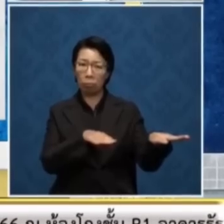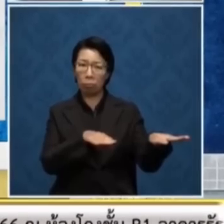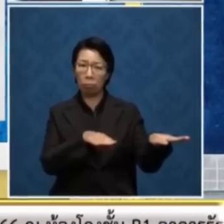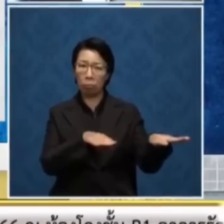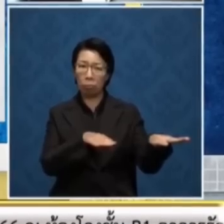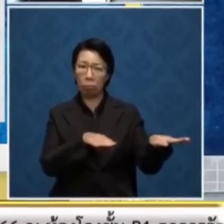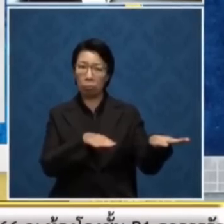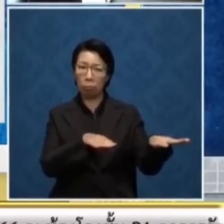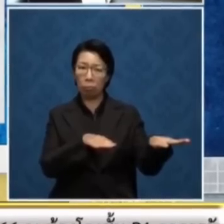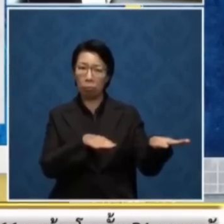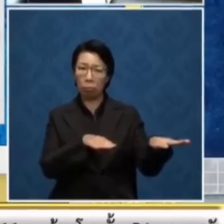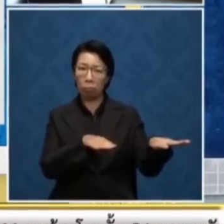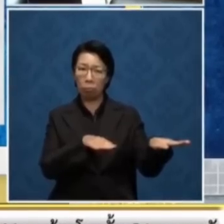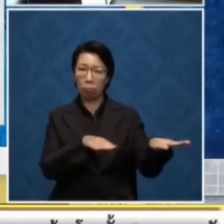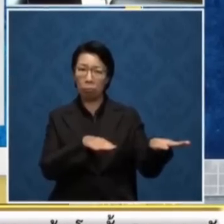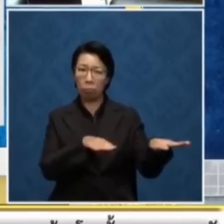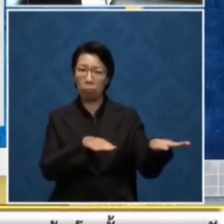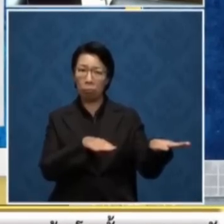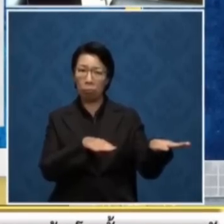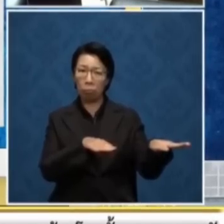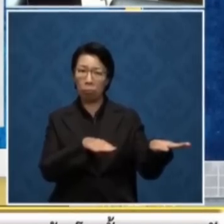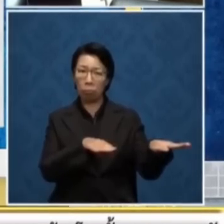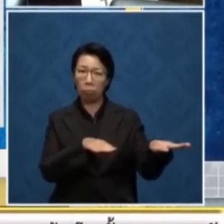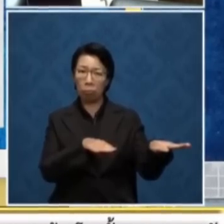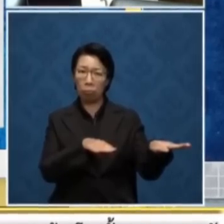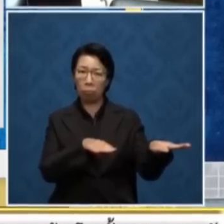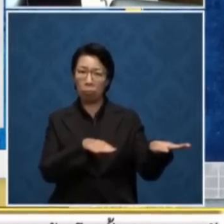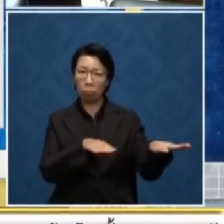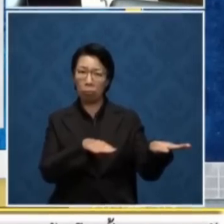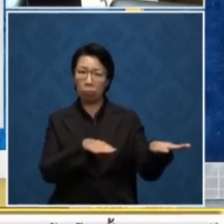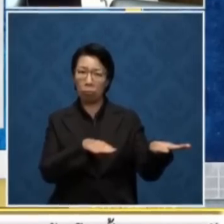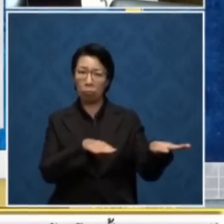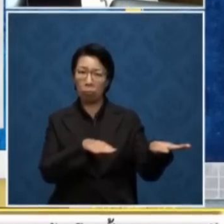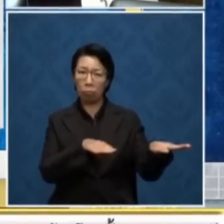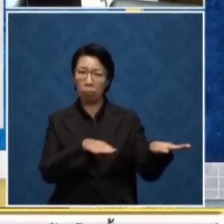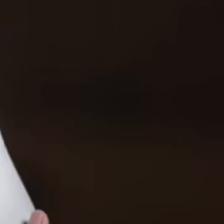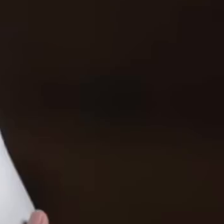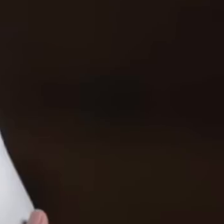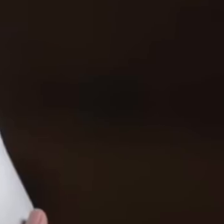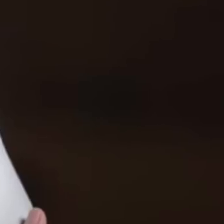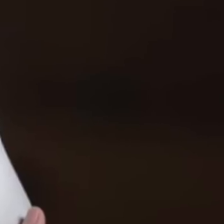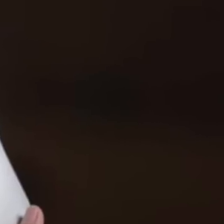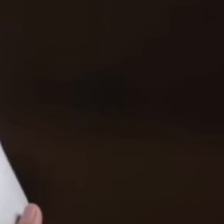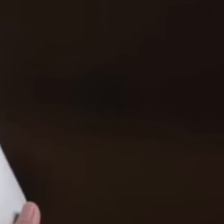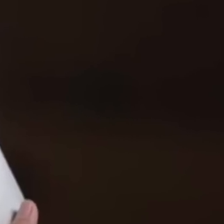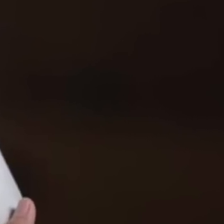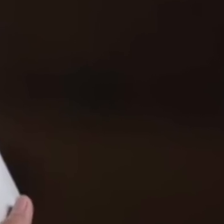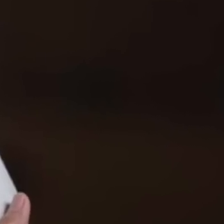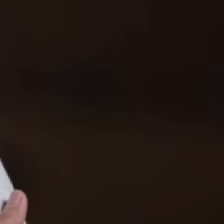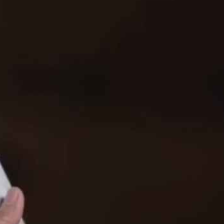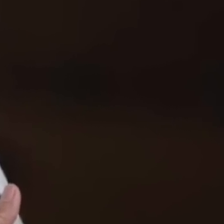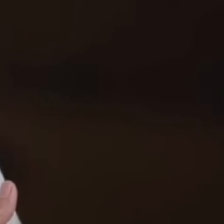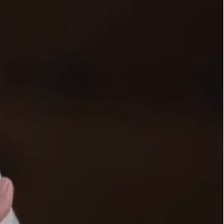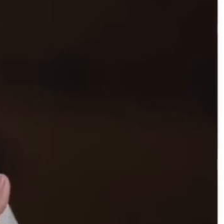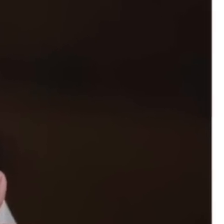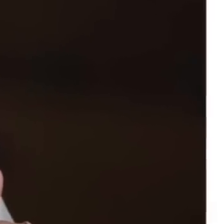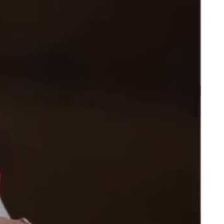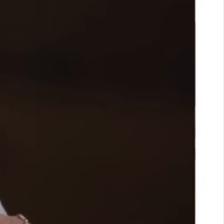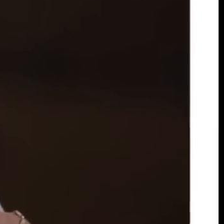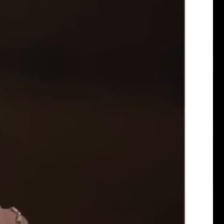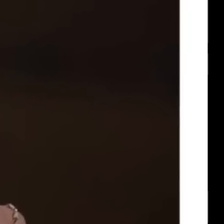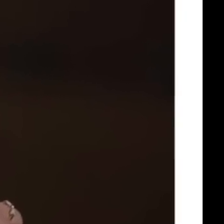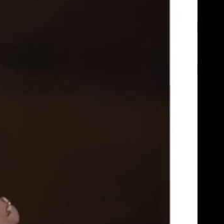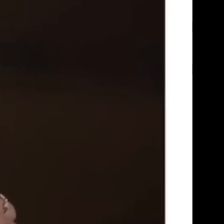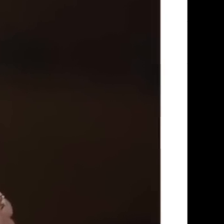การประทะของฝ่ายทหารกับผู้ชุมนุมคืนวันที่10เมษาได้ไม่ลืมเลือนหลับตาทีไรตื่นขึ้นม